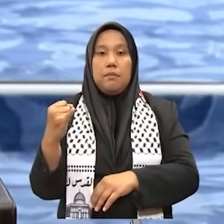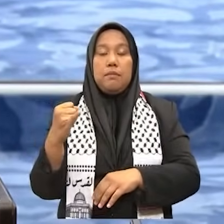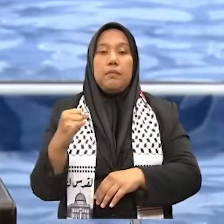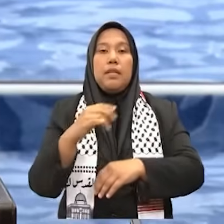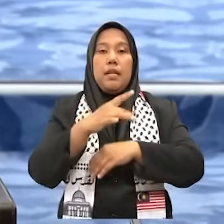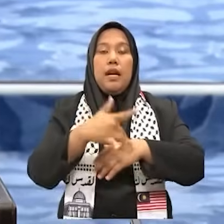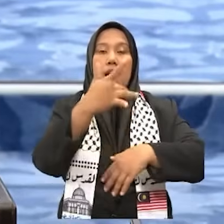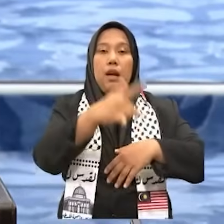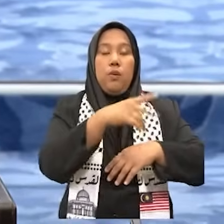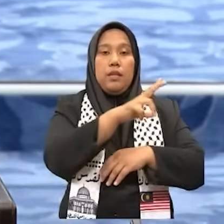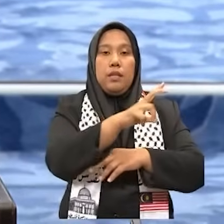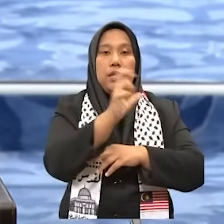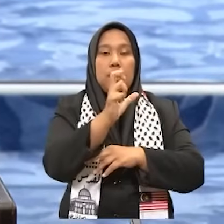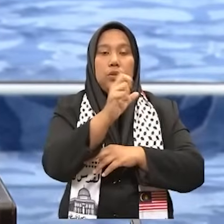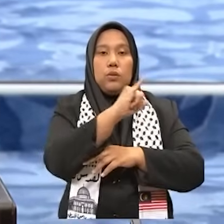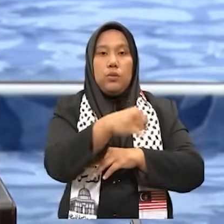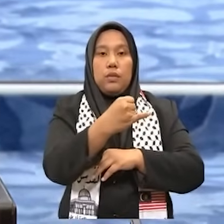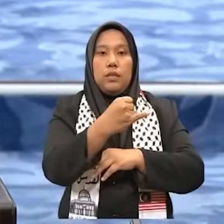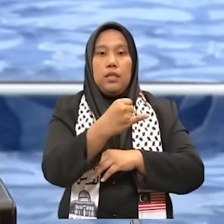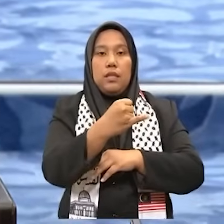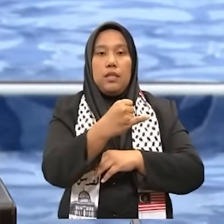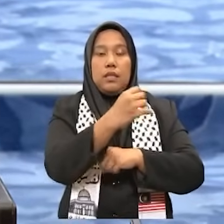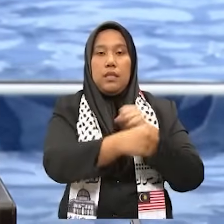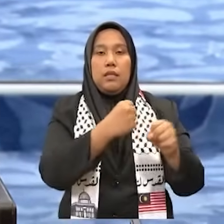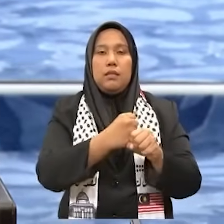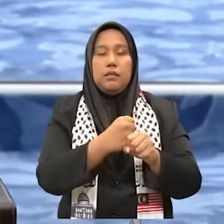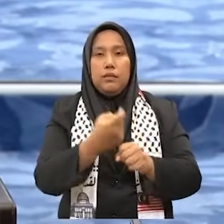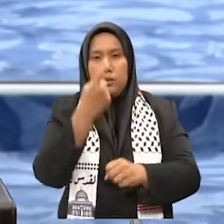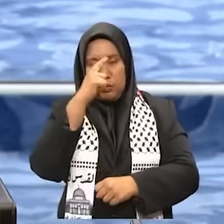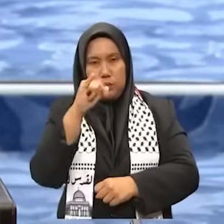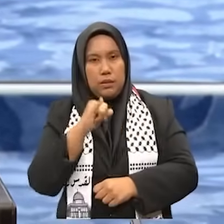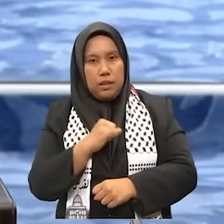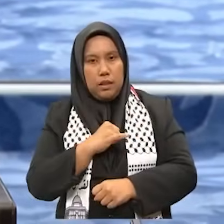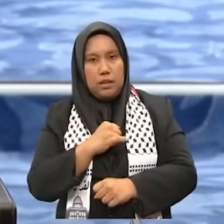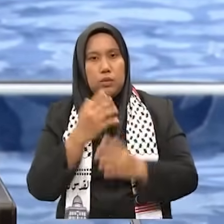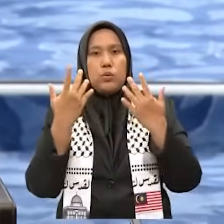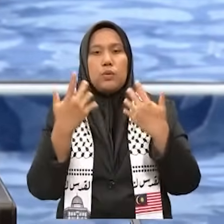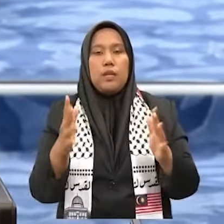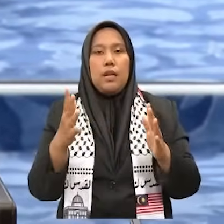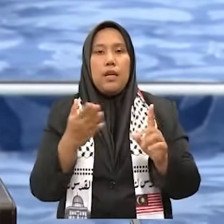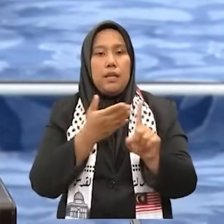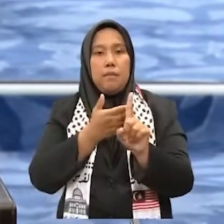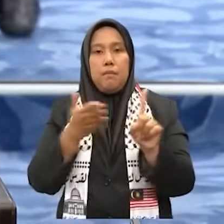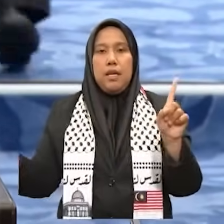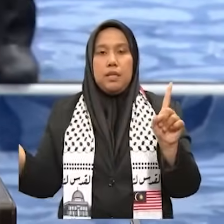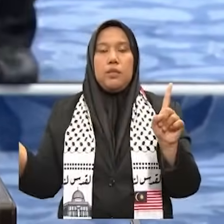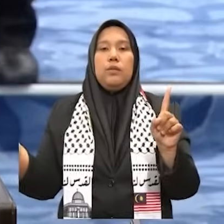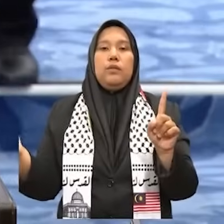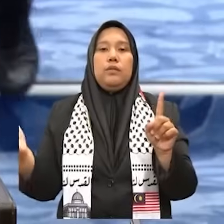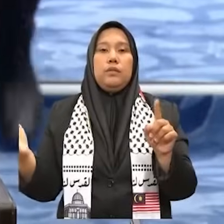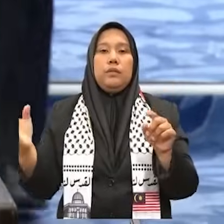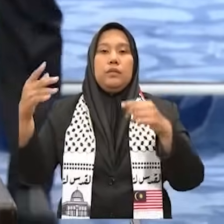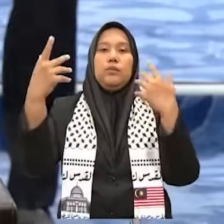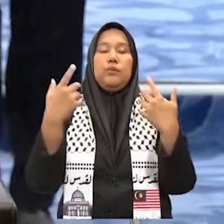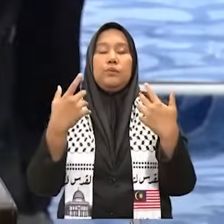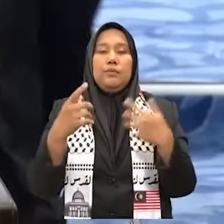tahun itu bagi saya melanggar peraturan dan tata kelola dan